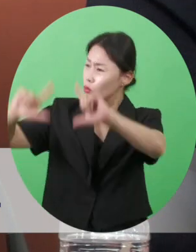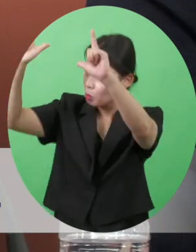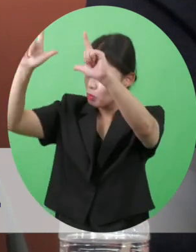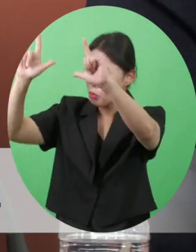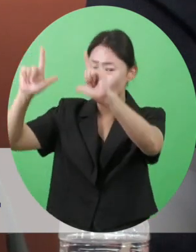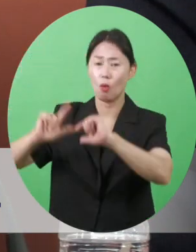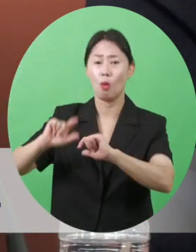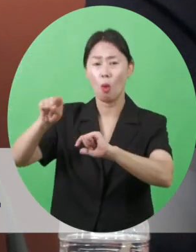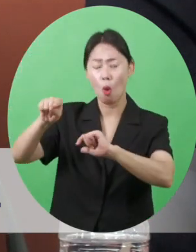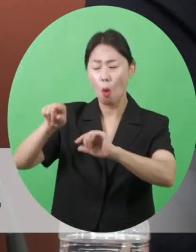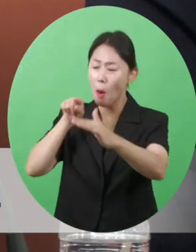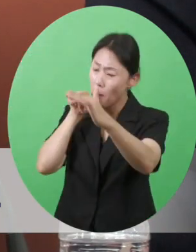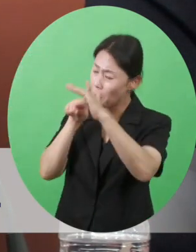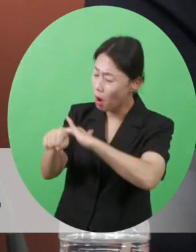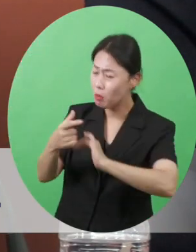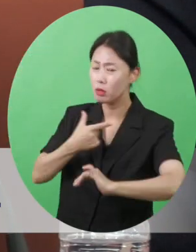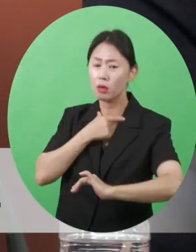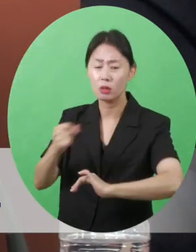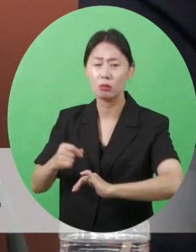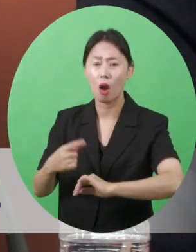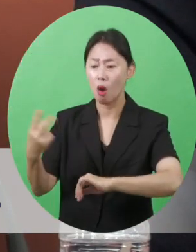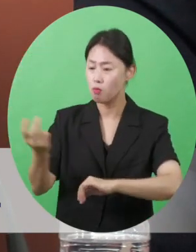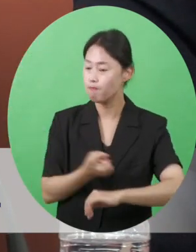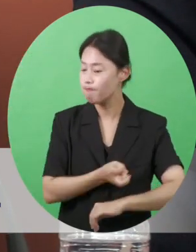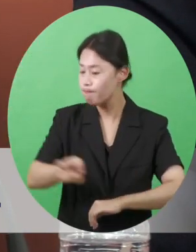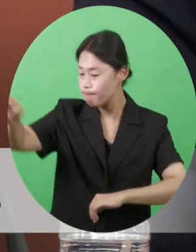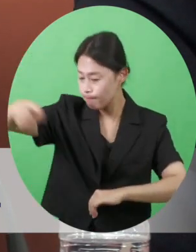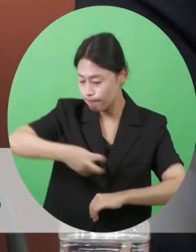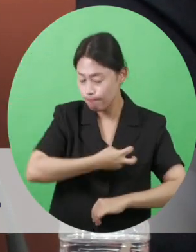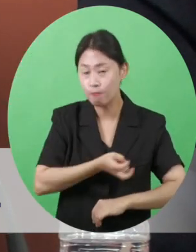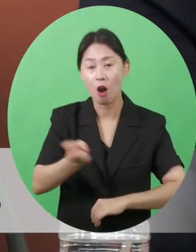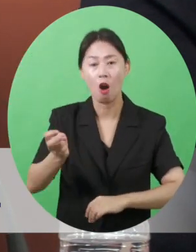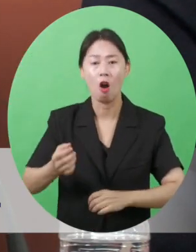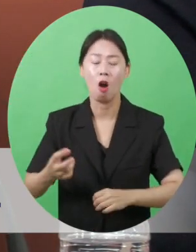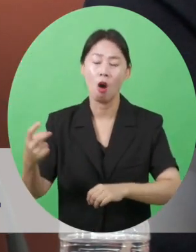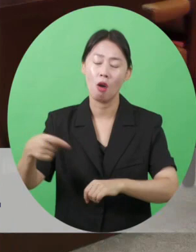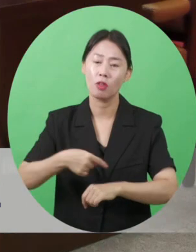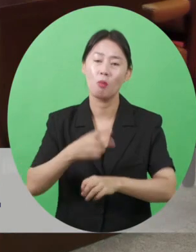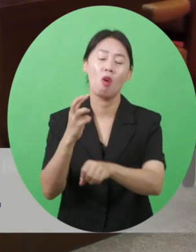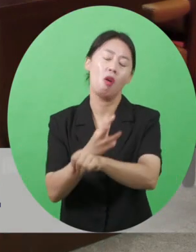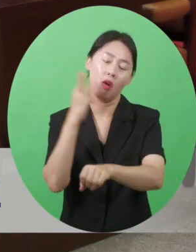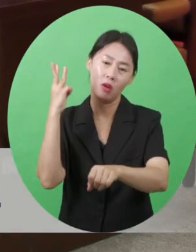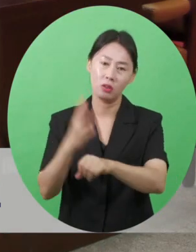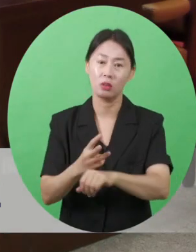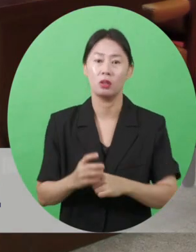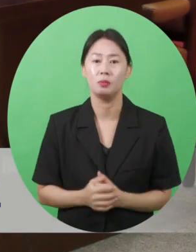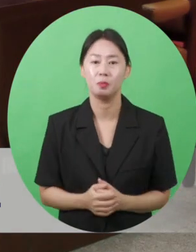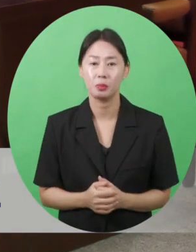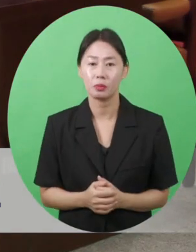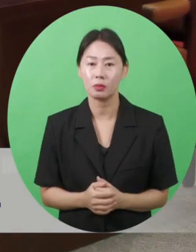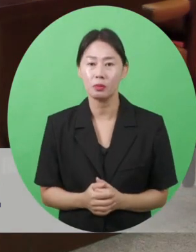동부권을 방문하게 되면은 거의 왕복 3시간 정도가 소요되고 그러므로 인해서